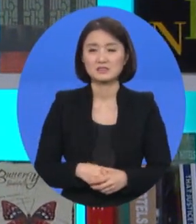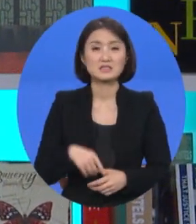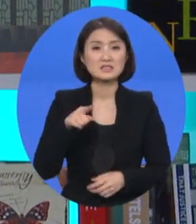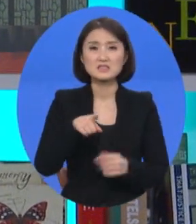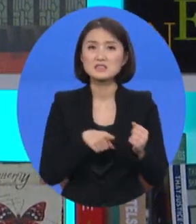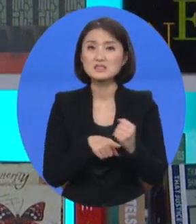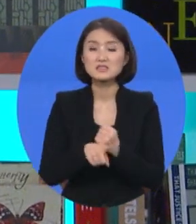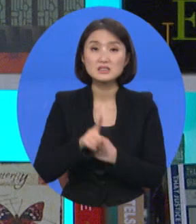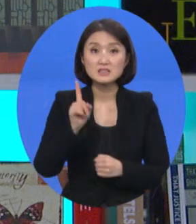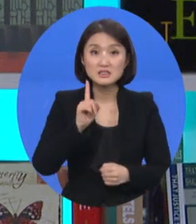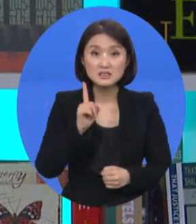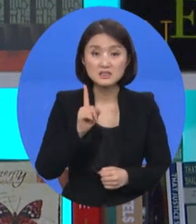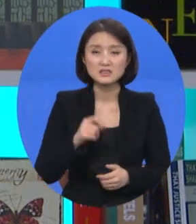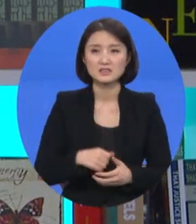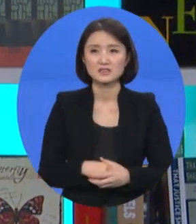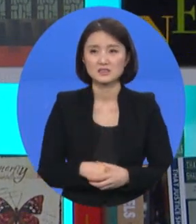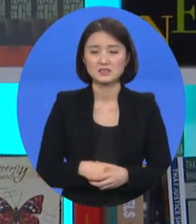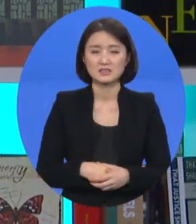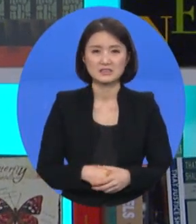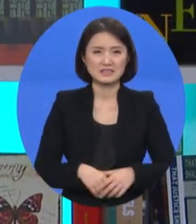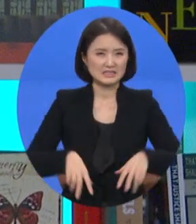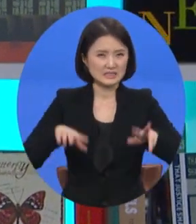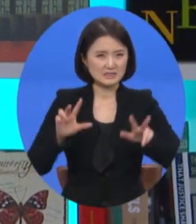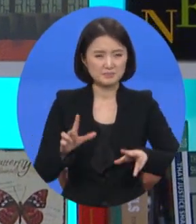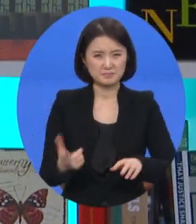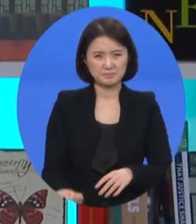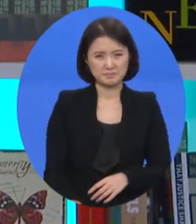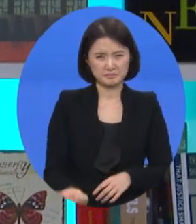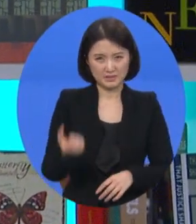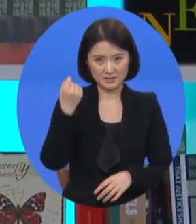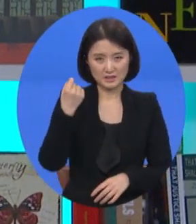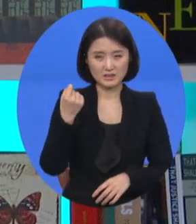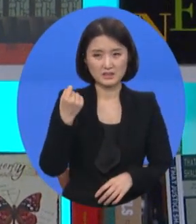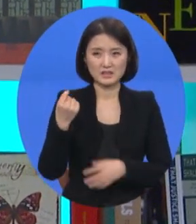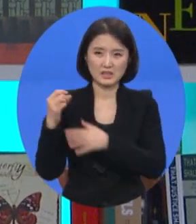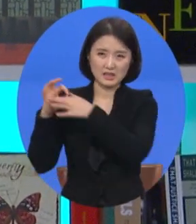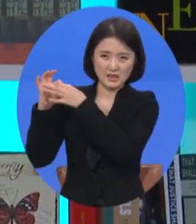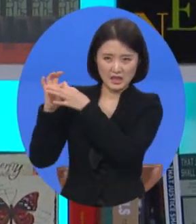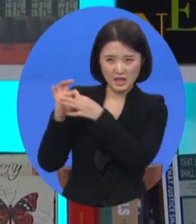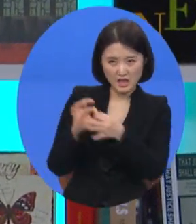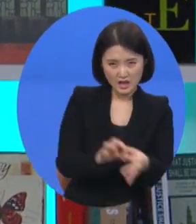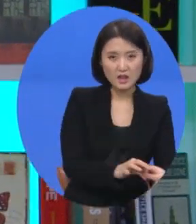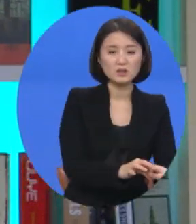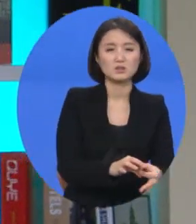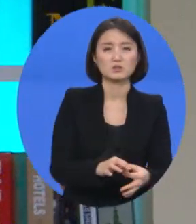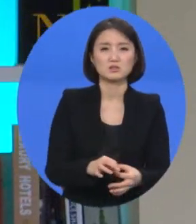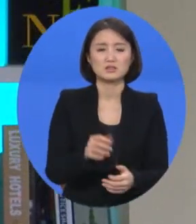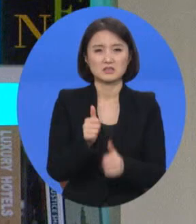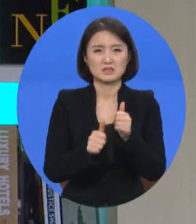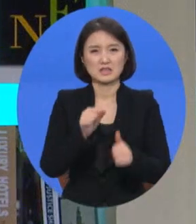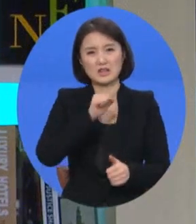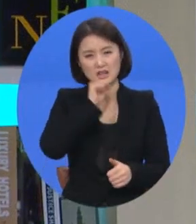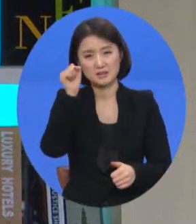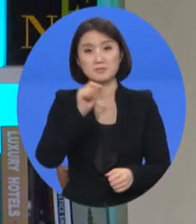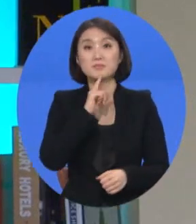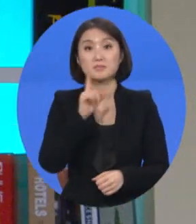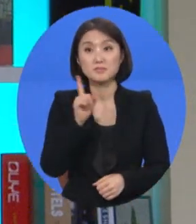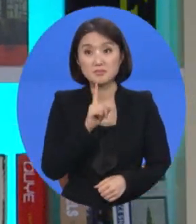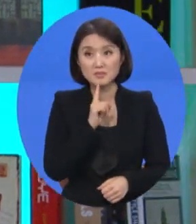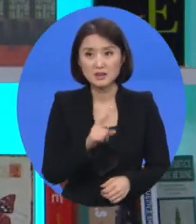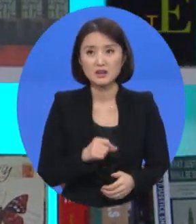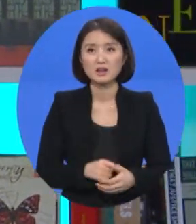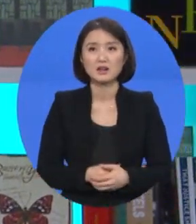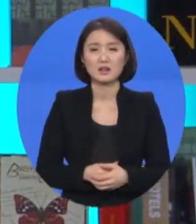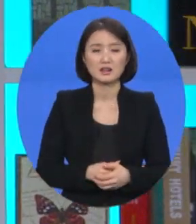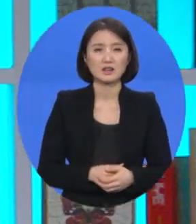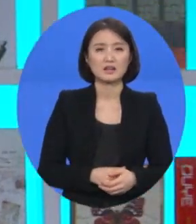뜻이 되나요 연이어서 과거에 급제 해라는 마름 소가 와 백과 에